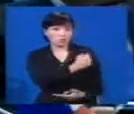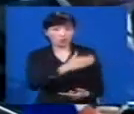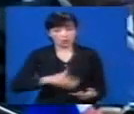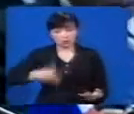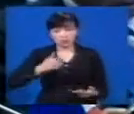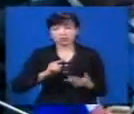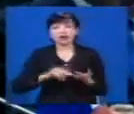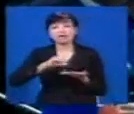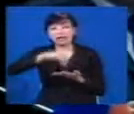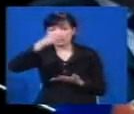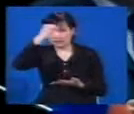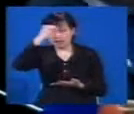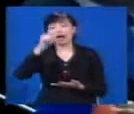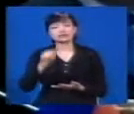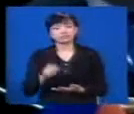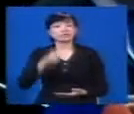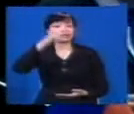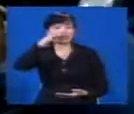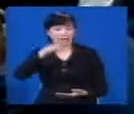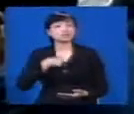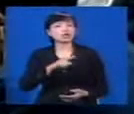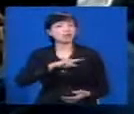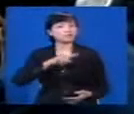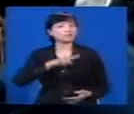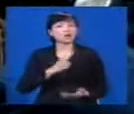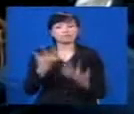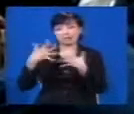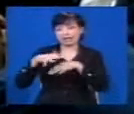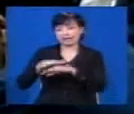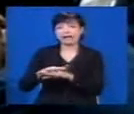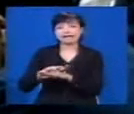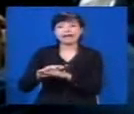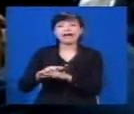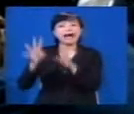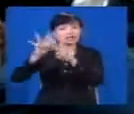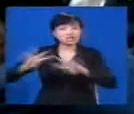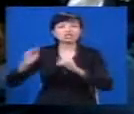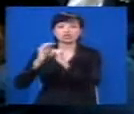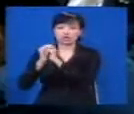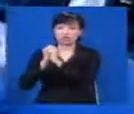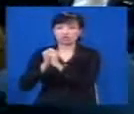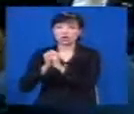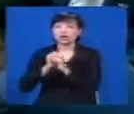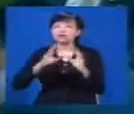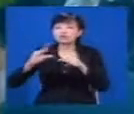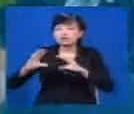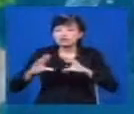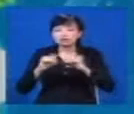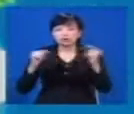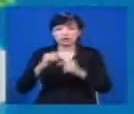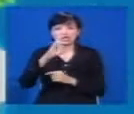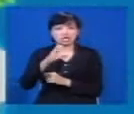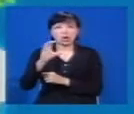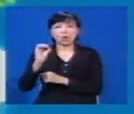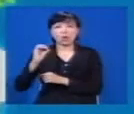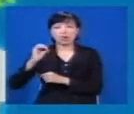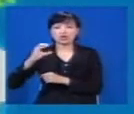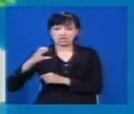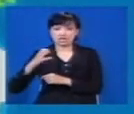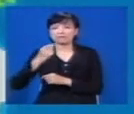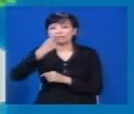ขันในฐานะประเทศผู้ประสานงานอาเซียนจีนที่ผลักดันให้เกิดการเจรจา COC ในทะเลจีนใต้พร้อมๆกับ